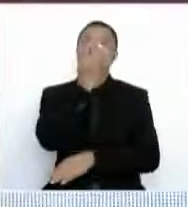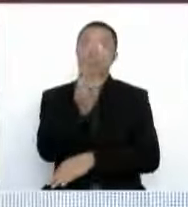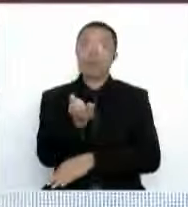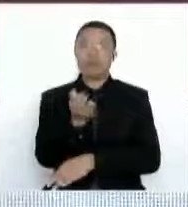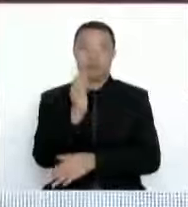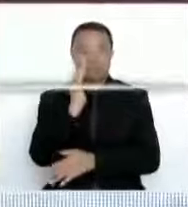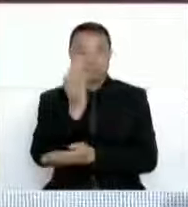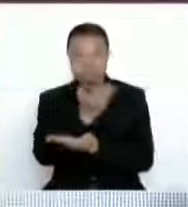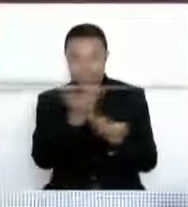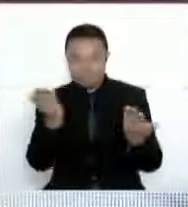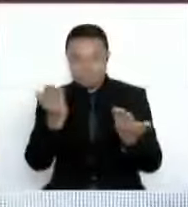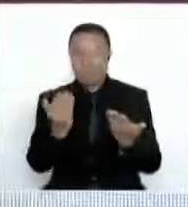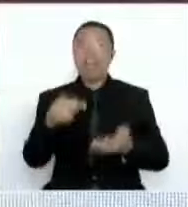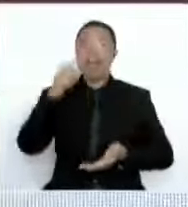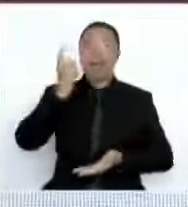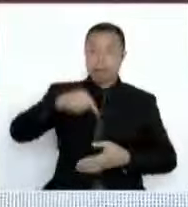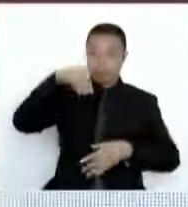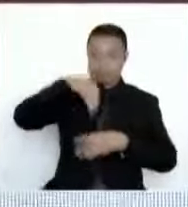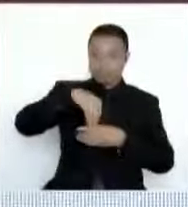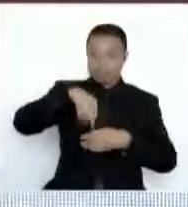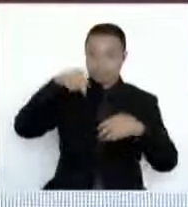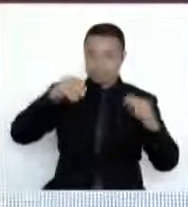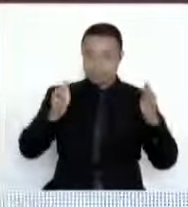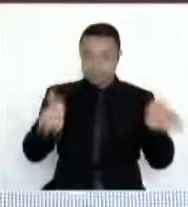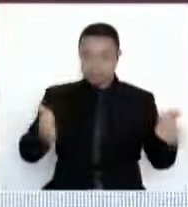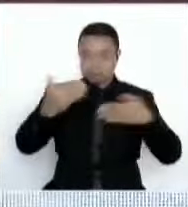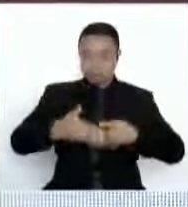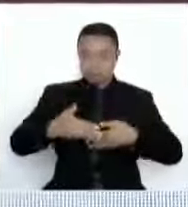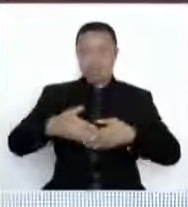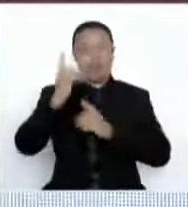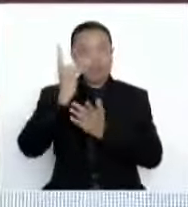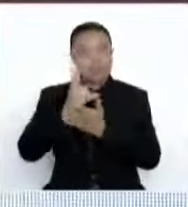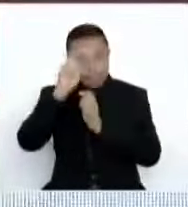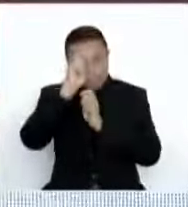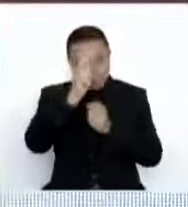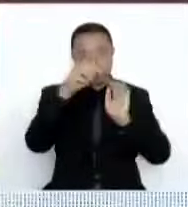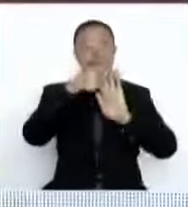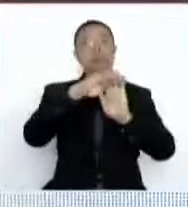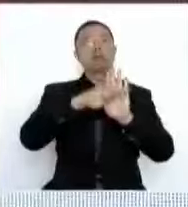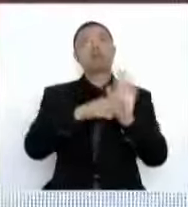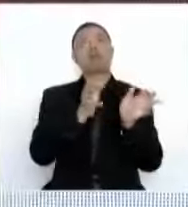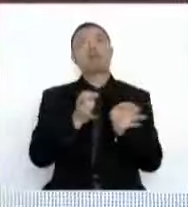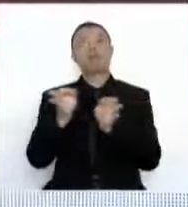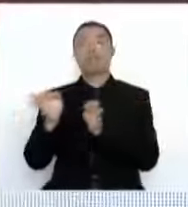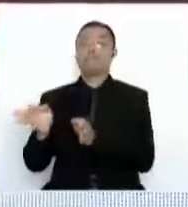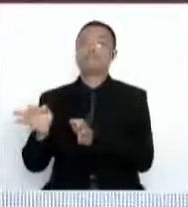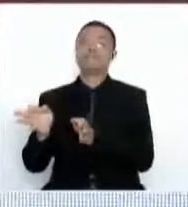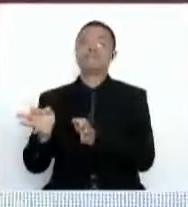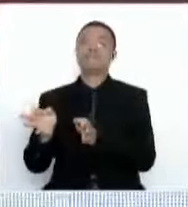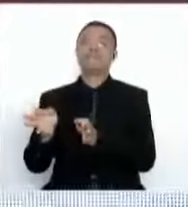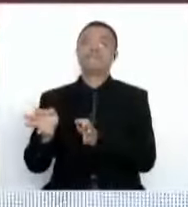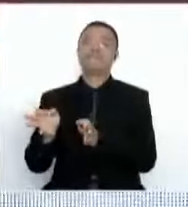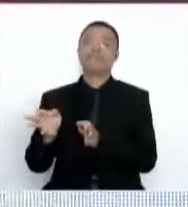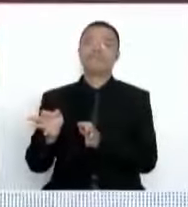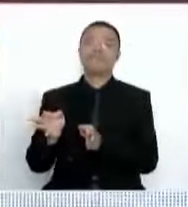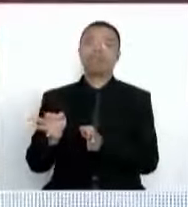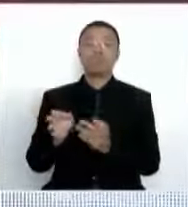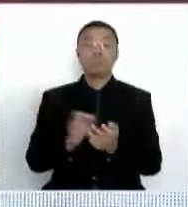baik yang ada di ruangan maupun di luar ruangan untuk tetap mematuhi tata tertib yang berlaku